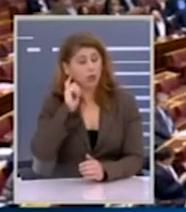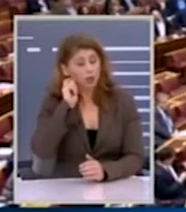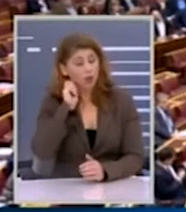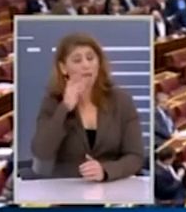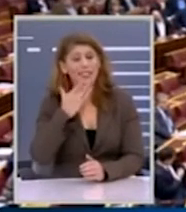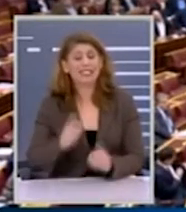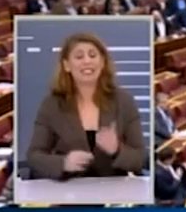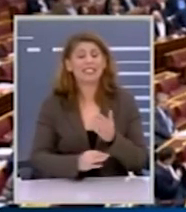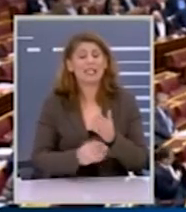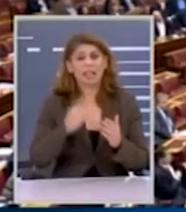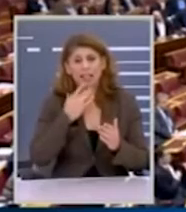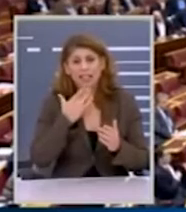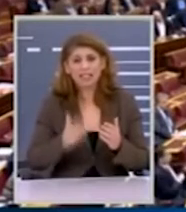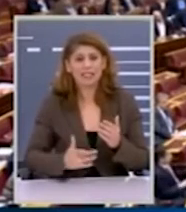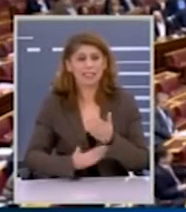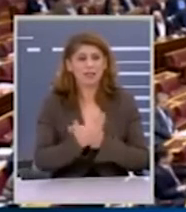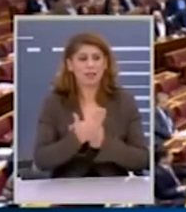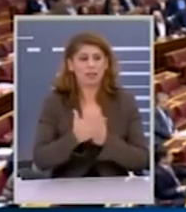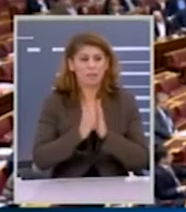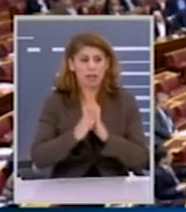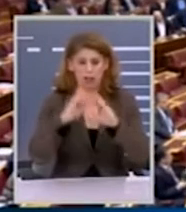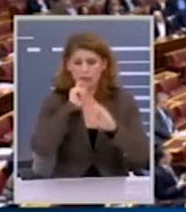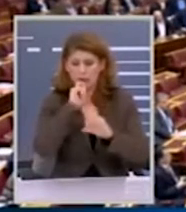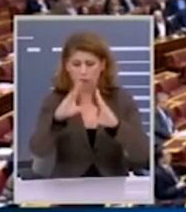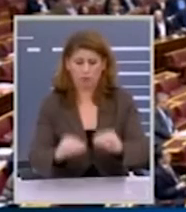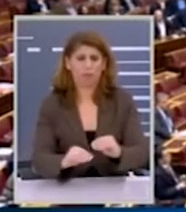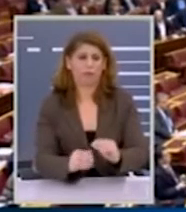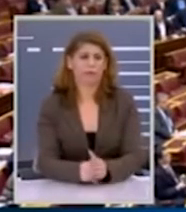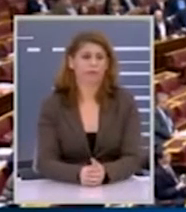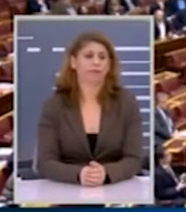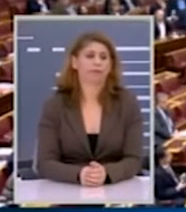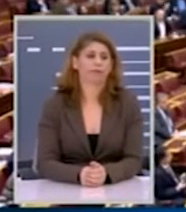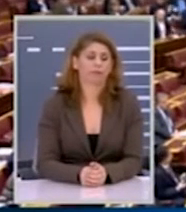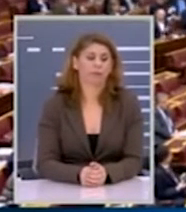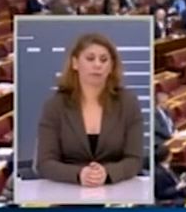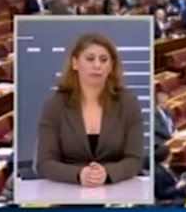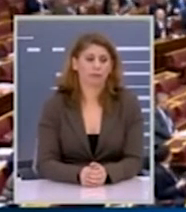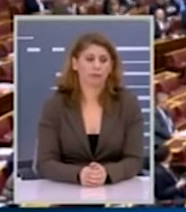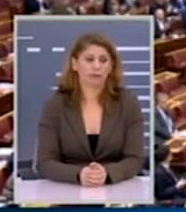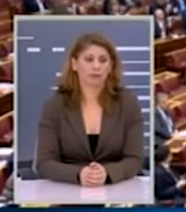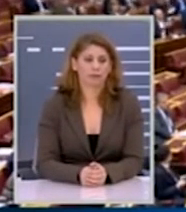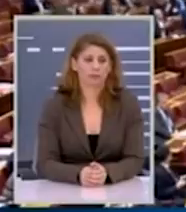πάσα αλήθεια. Παρακαλώ, κλείστε το μικρόφωνο. Σύμφωνα με μερικά από τις εθνικές αγορές της